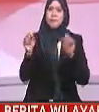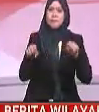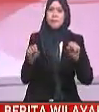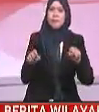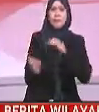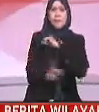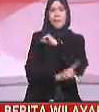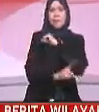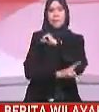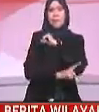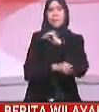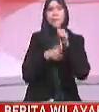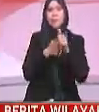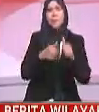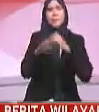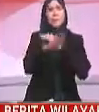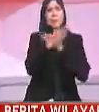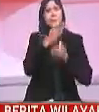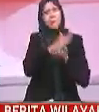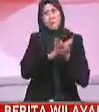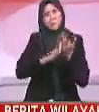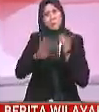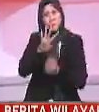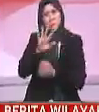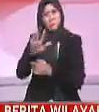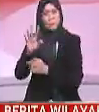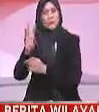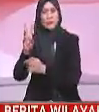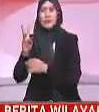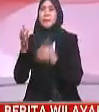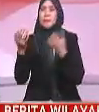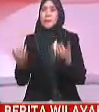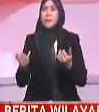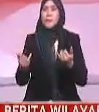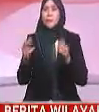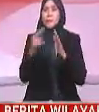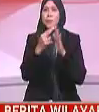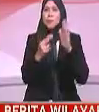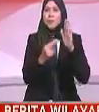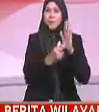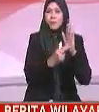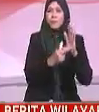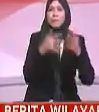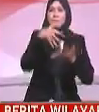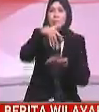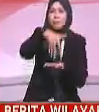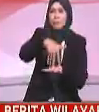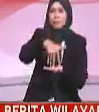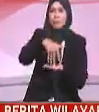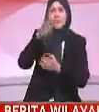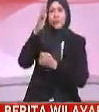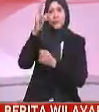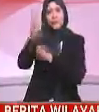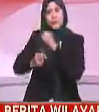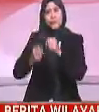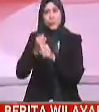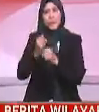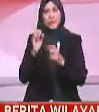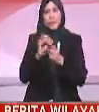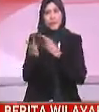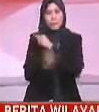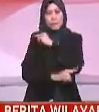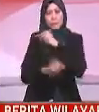boleh dihukum mengikut Seksyen 465 Kanun Keseksaan yang memperuntukkan hukuman penjara 2 tahun atau denda